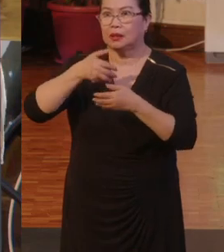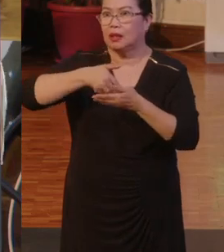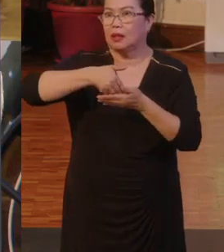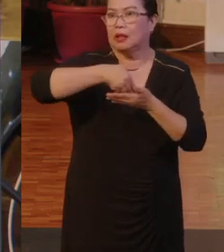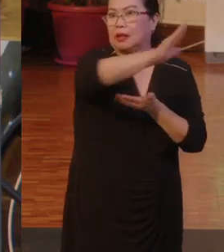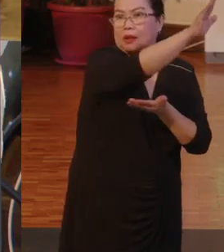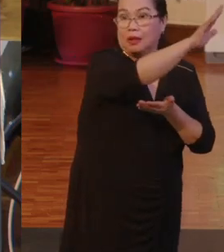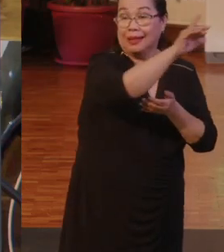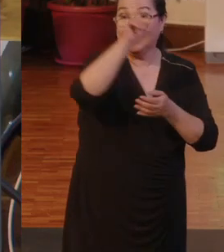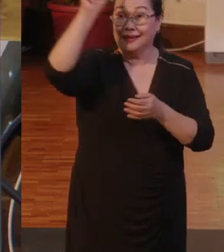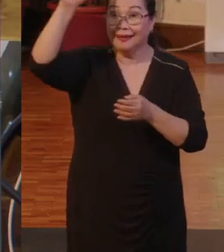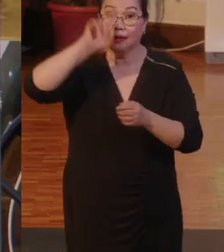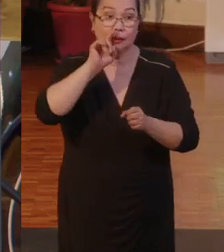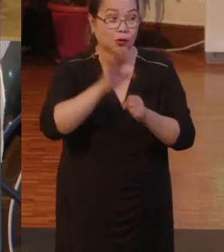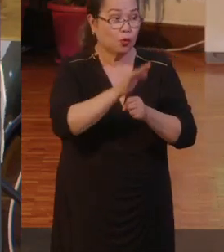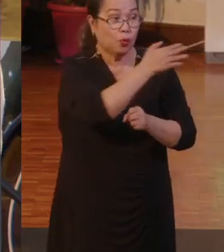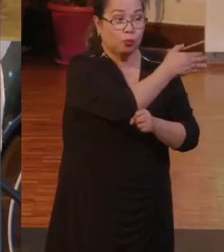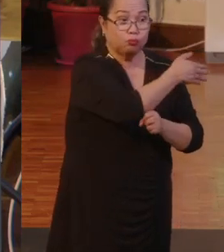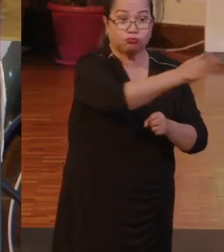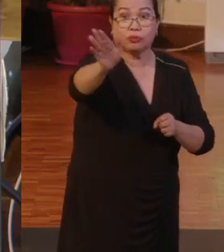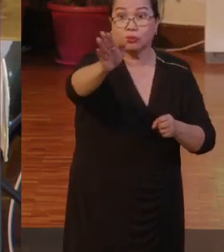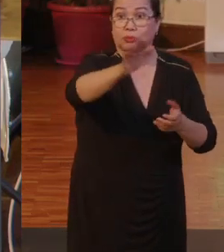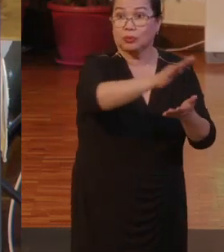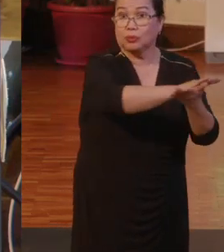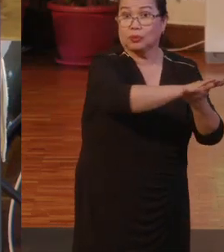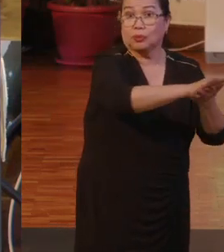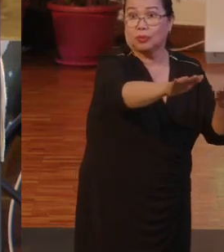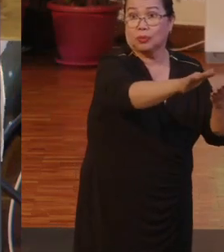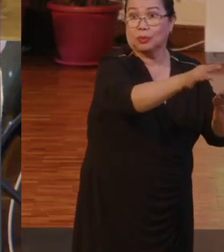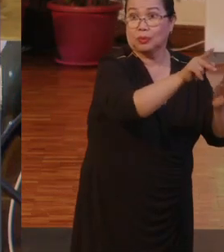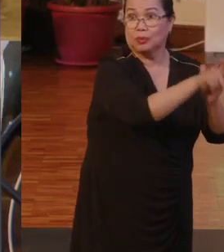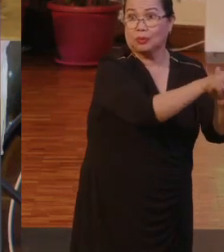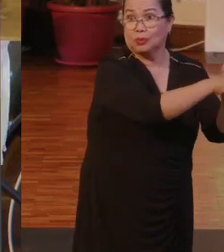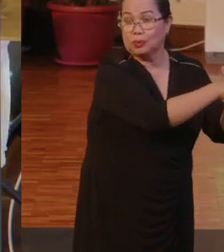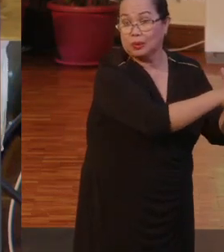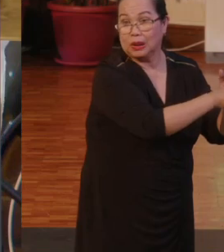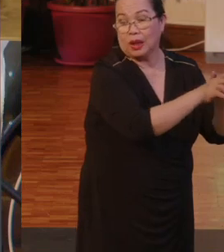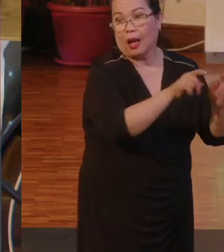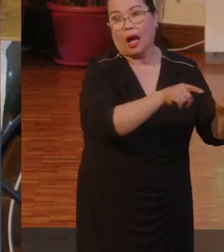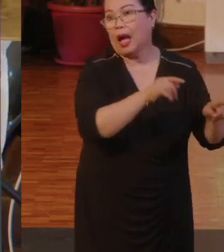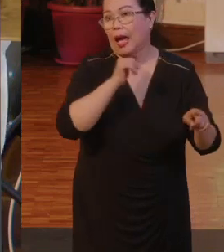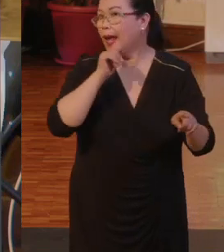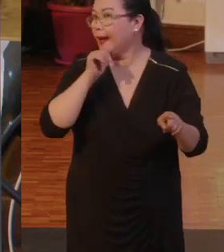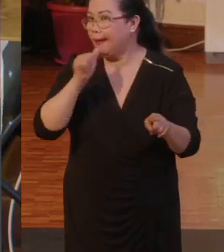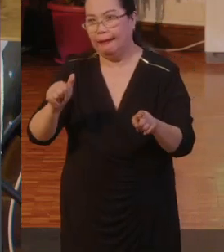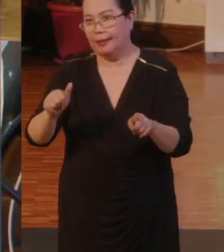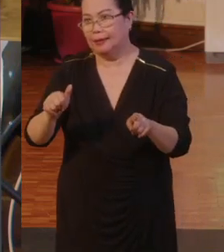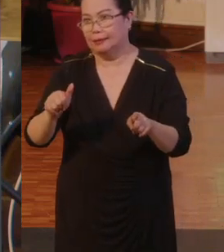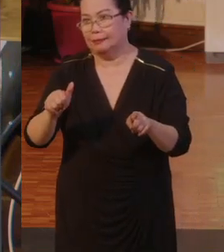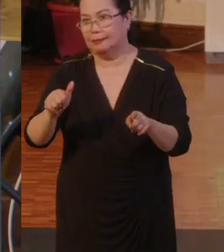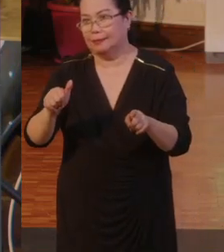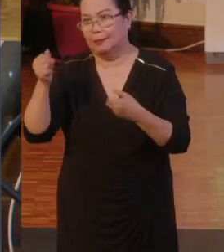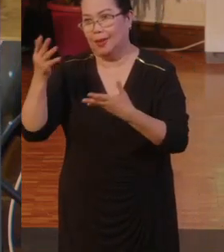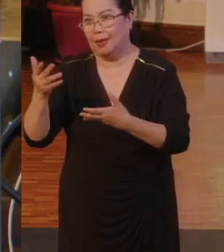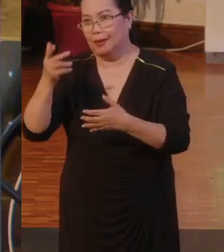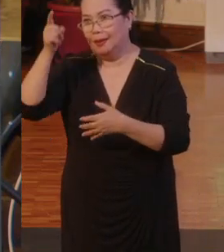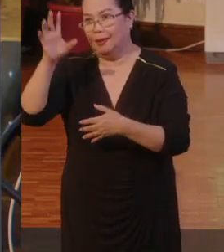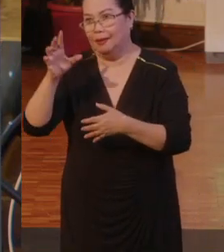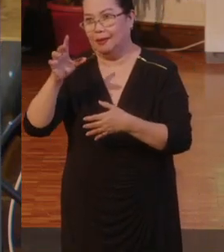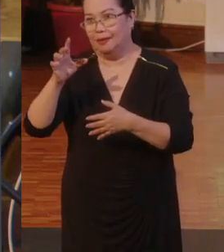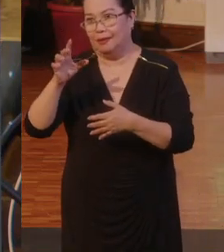ay nagpakita ng kanyang pagmamahal, paglingap at pakikipaglaban para sa kanila, patuloy pa rin silang sumasamba sa